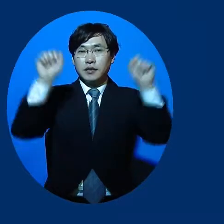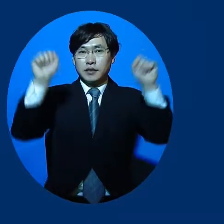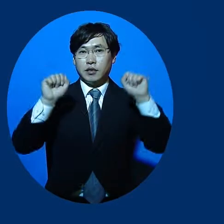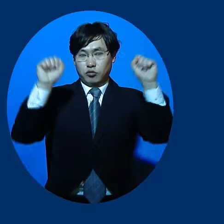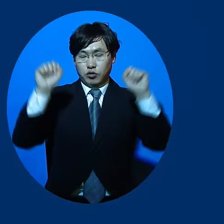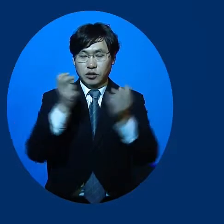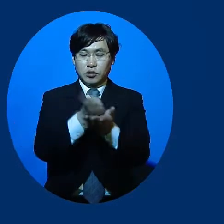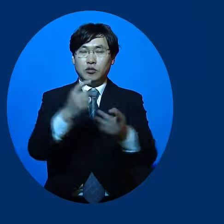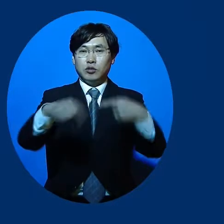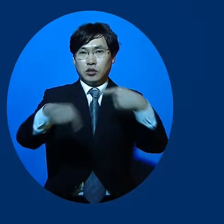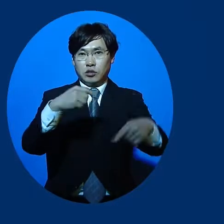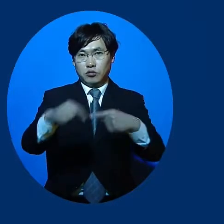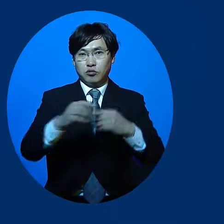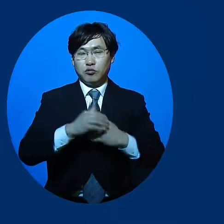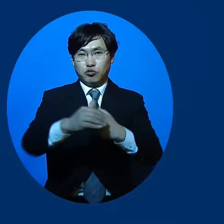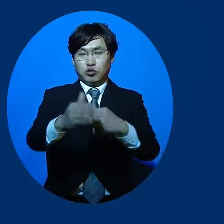있습니다.